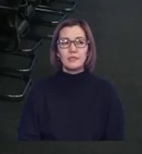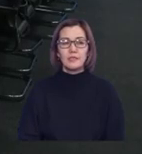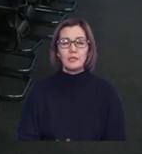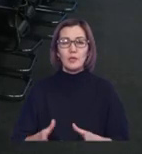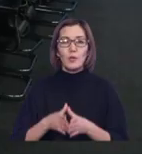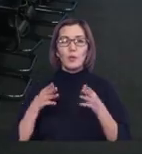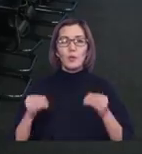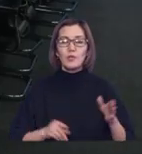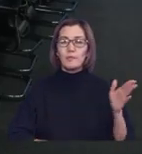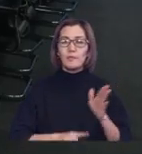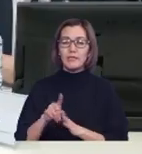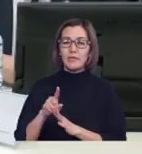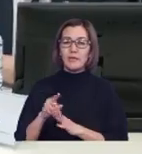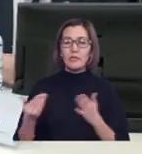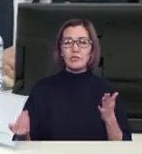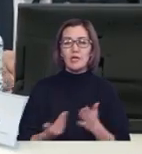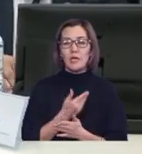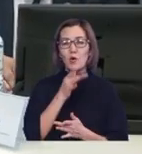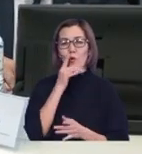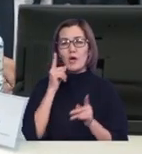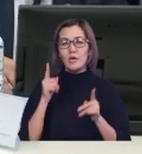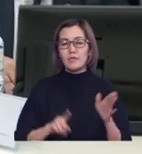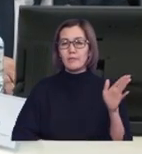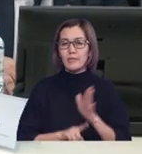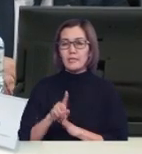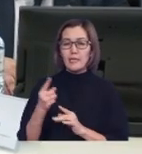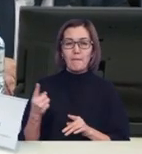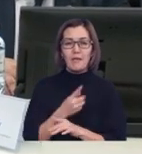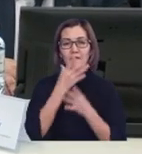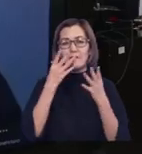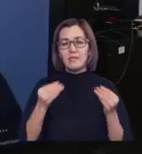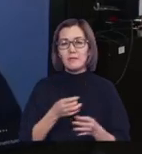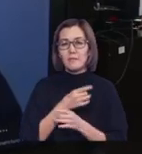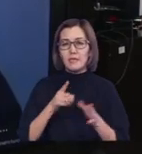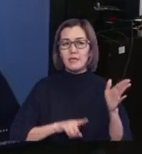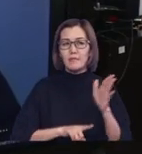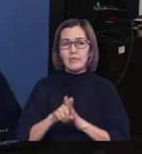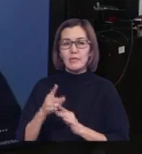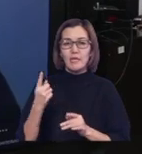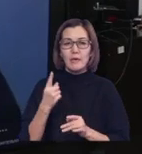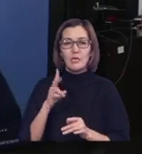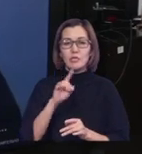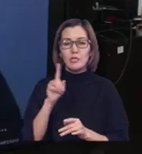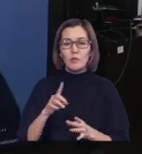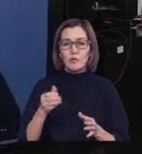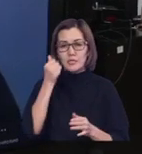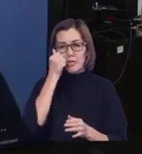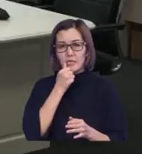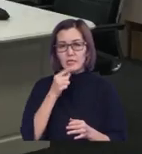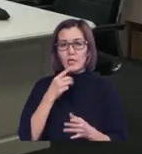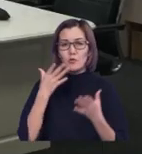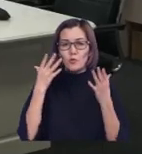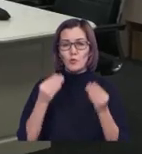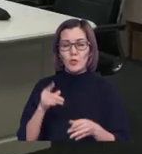Көктем шуағын шашып, айнала жаңара түскендей. Алғашқы күнінен ақ мереке басталды. 1-ші Наурыз алғыс айту күні. Сонымен қатар